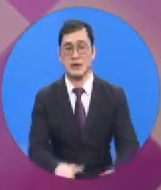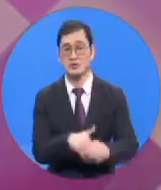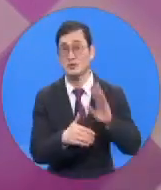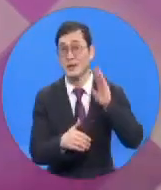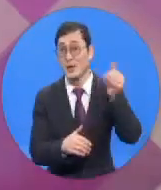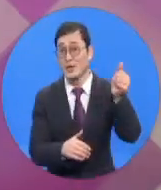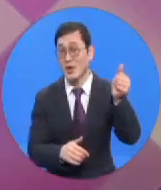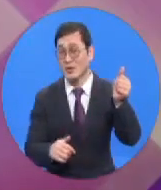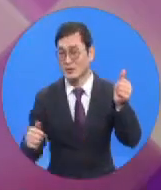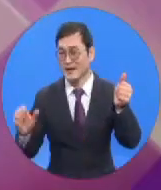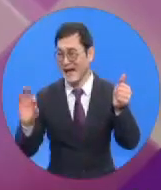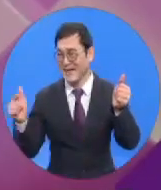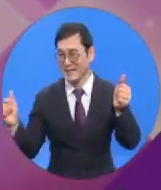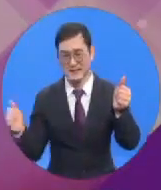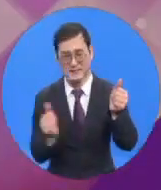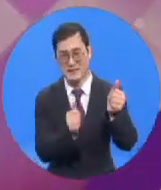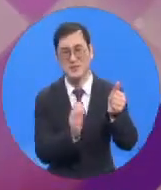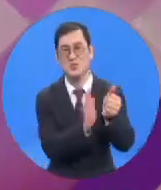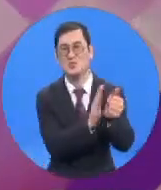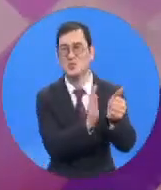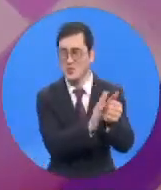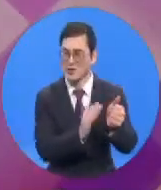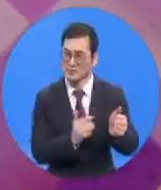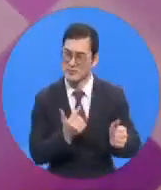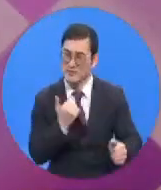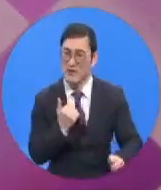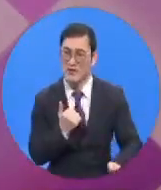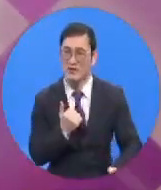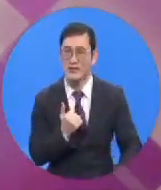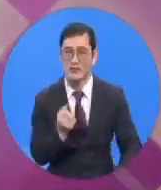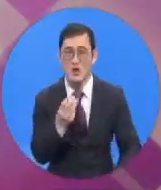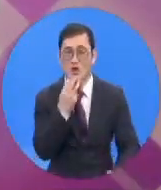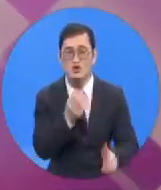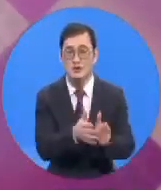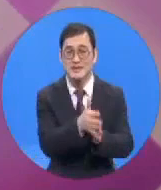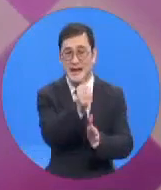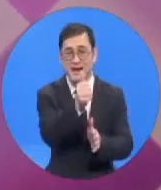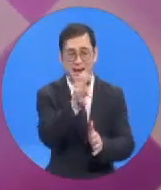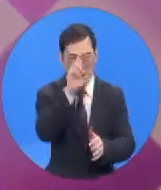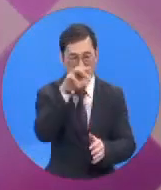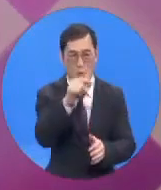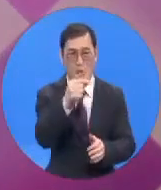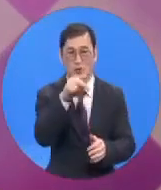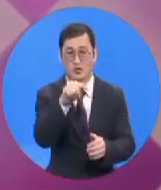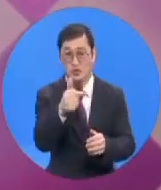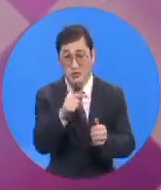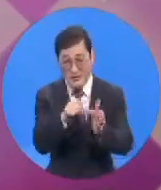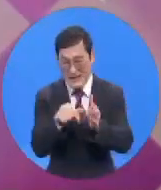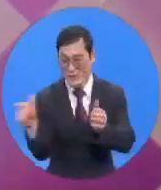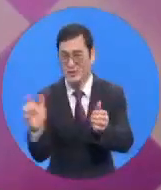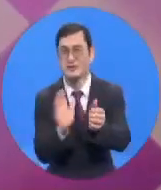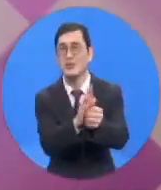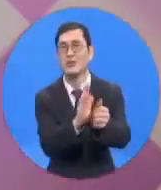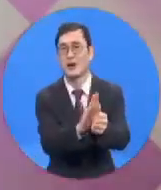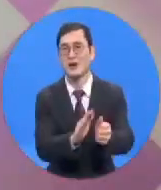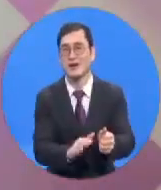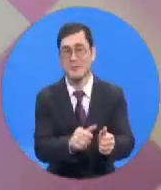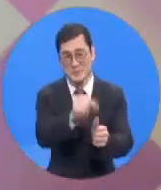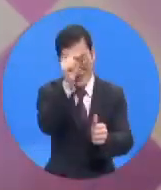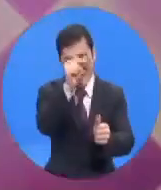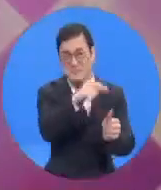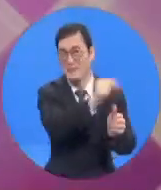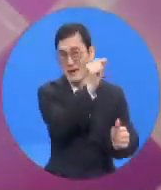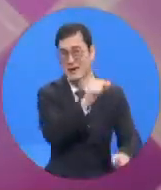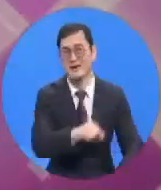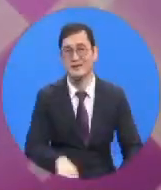아마도 2011년 서울시장 보궐선거 때 박원순 시장한테 이제 후보를 양보했었죠. 그리고 2012년 대선 때 문재인 대통령과 당시